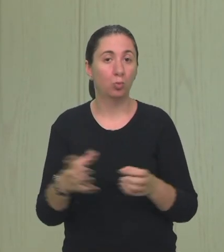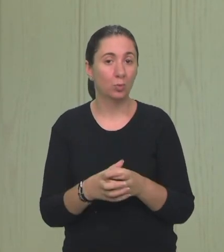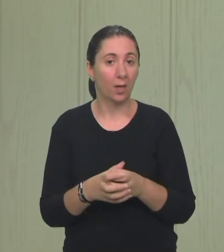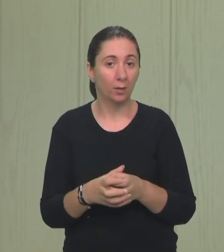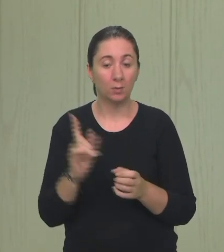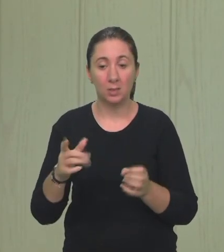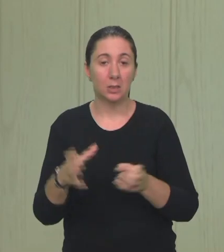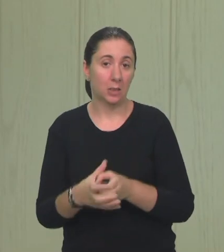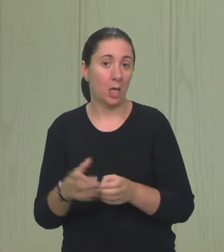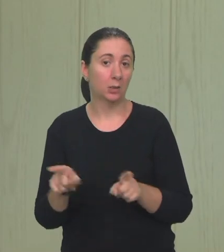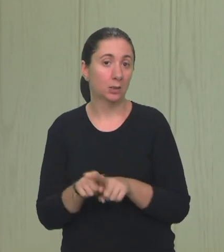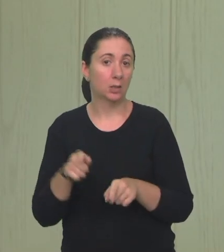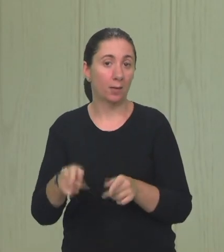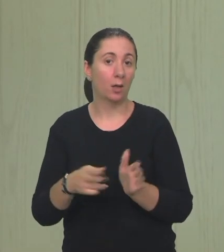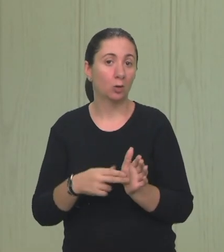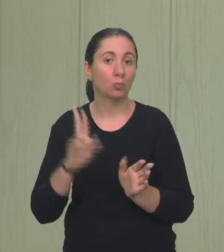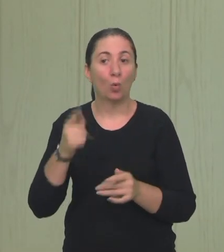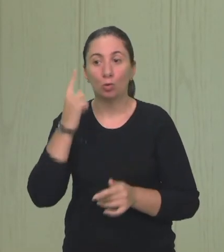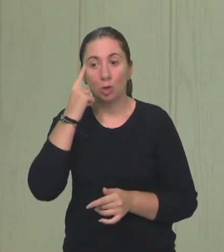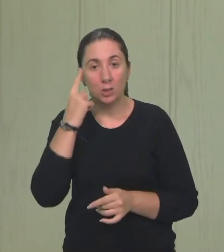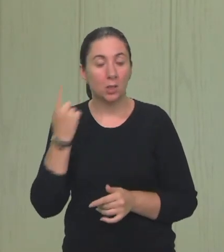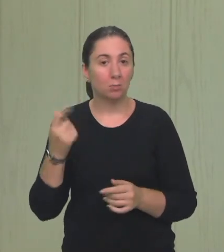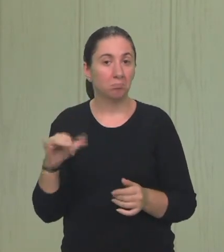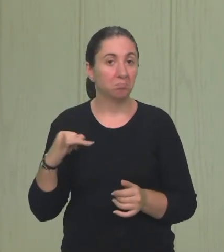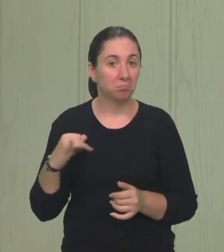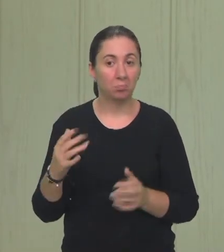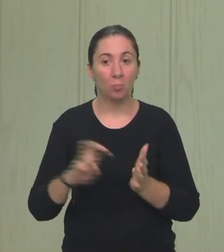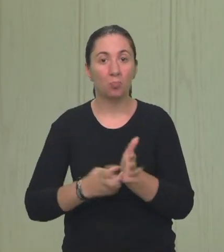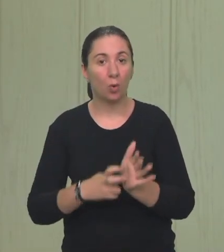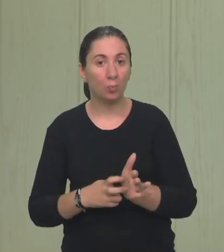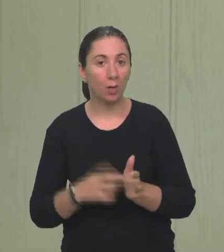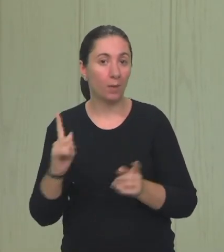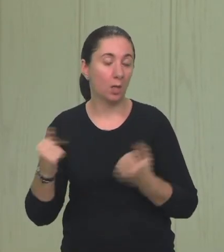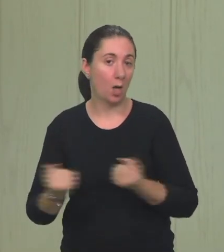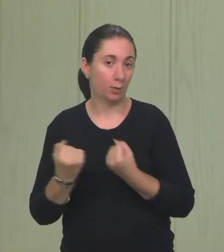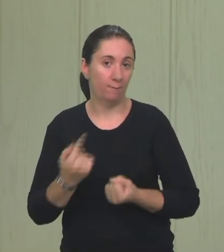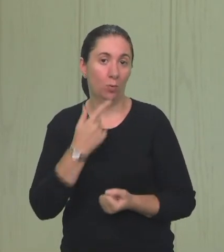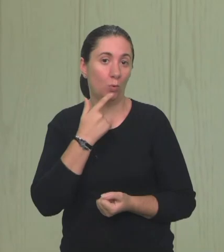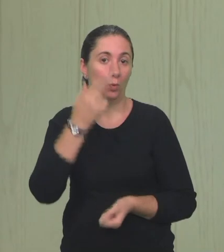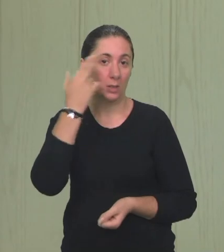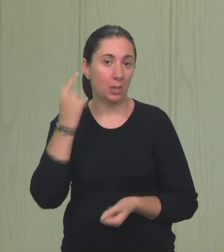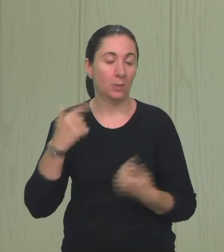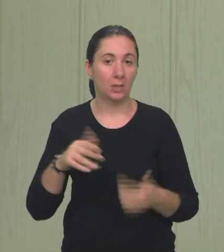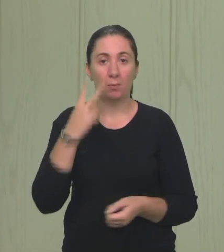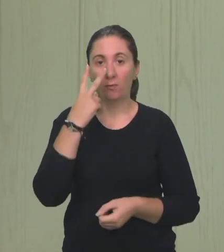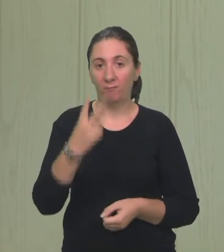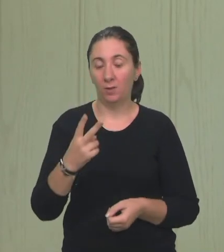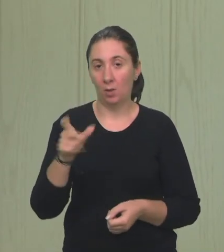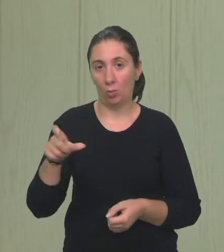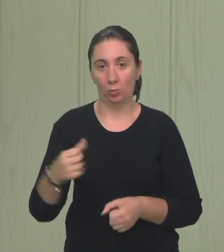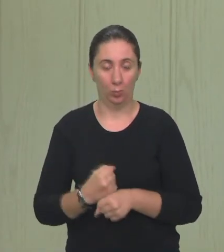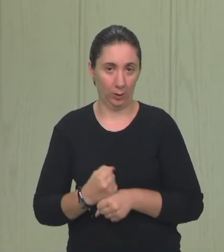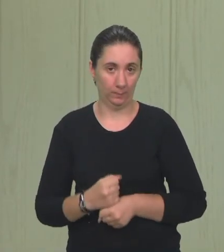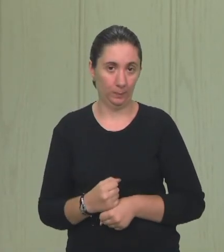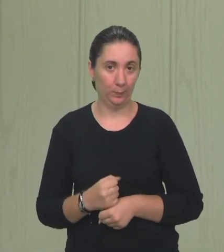samim time zajednica onda može doznati o problemima ili aktivnostima kojima se slijepe i visoke slabovidne osobe bave.